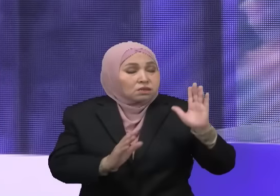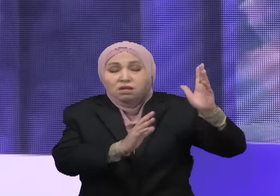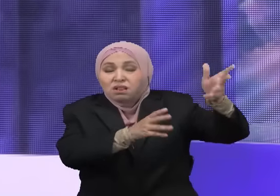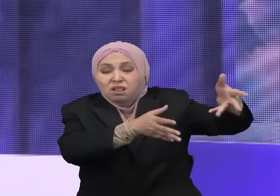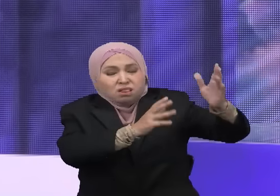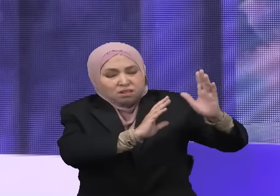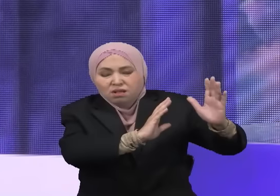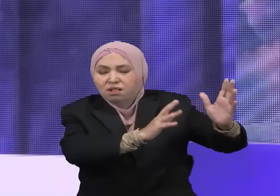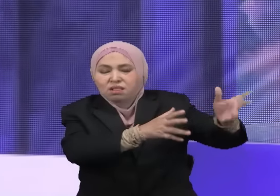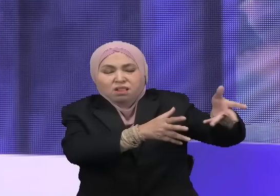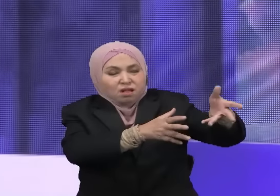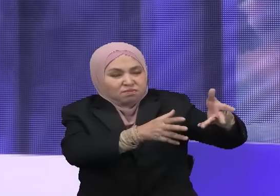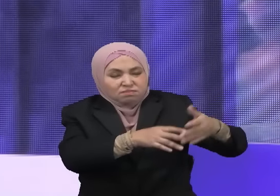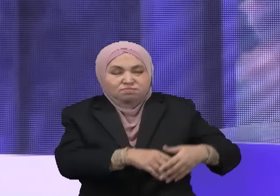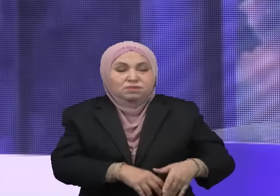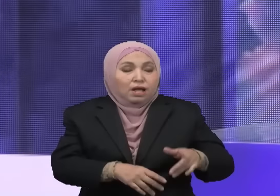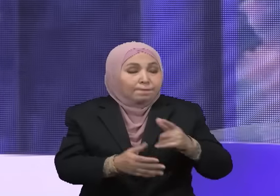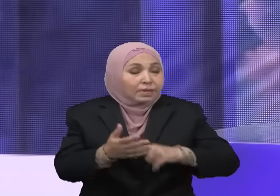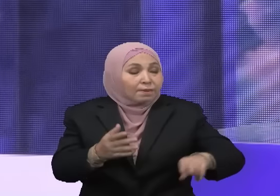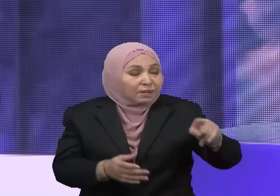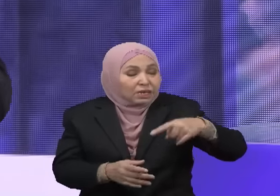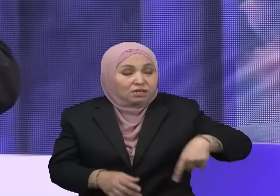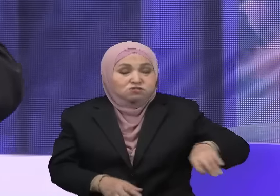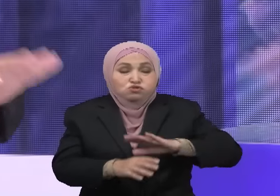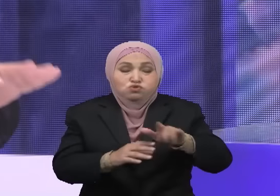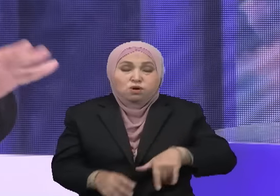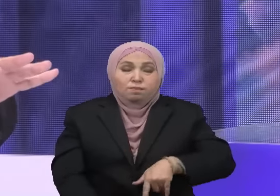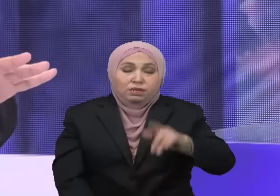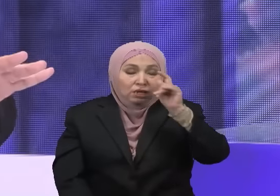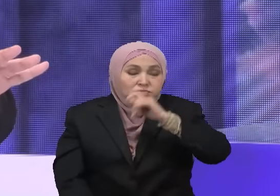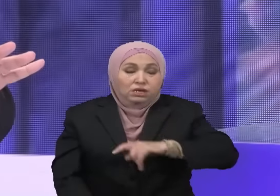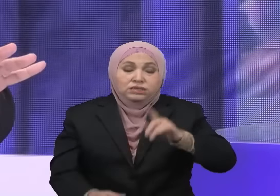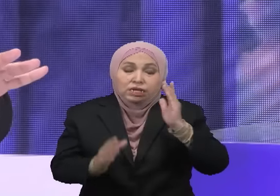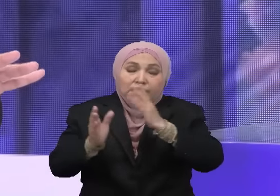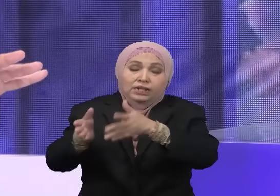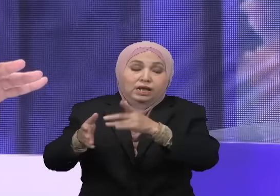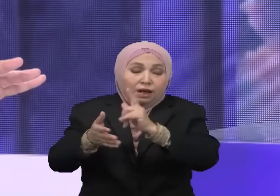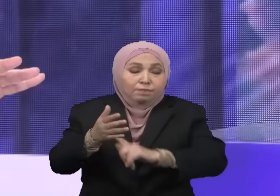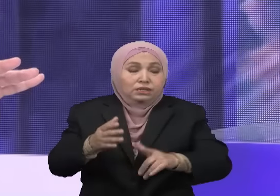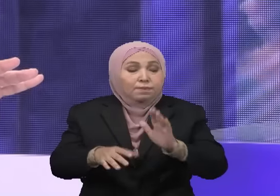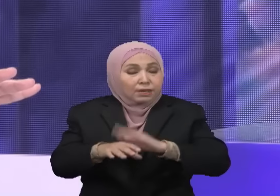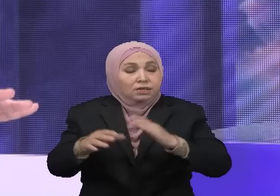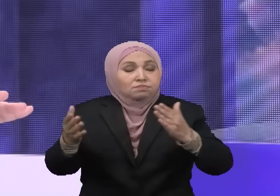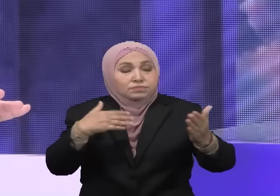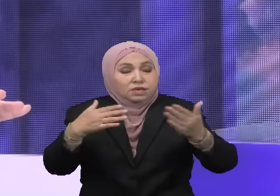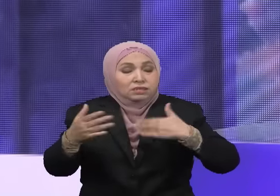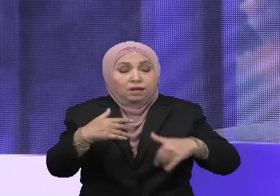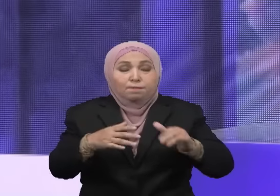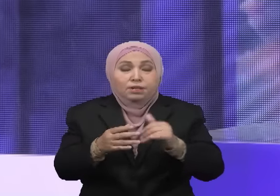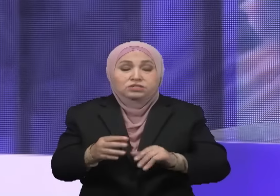maka tinggalkan mereka apa yang mereka dustakan. Kita tinggalkan yang didustakan, tapi kita tetap mengajak, Ustaz. Ini poinnya